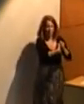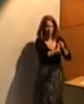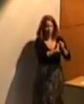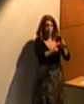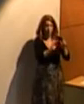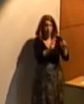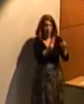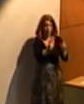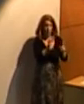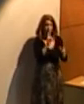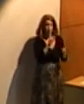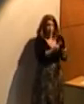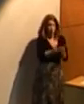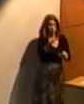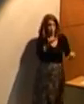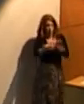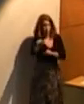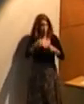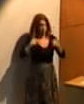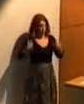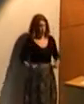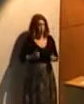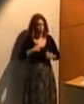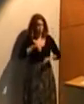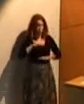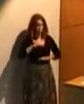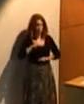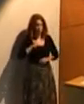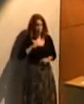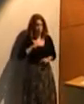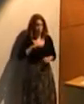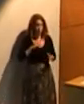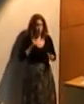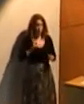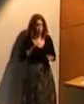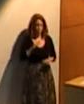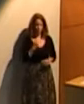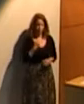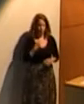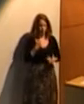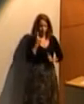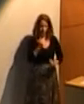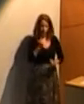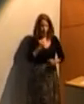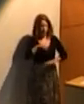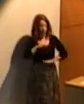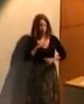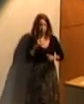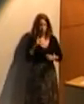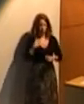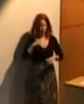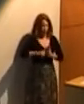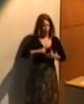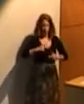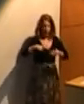puis pas être libre sans être responsable donc je vais essayer de me responsabiliser la responsabilité de s'éduquer de ceci de